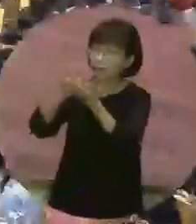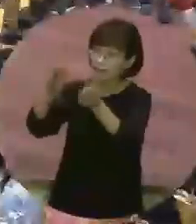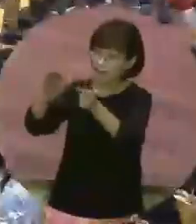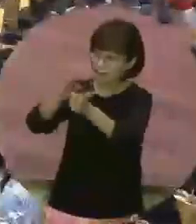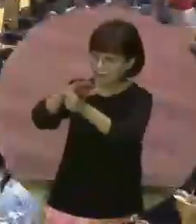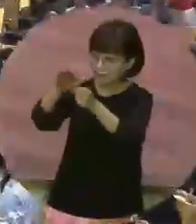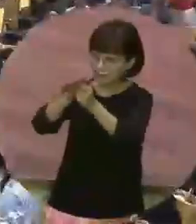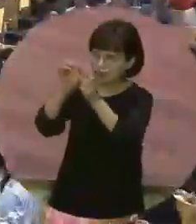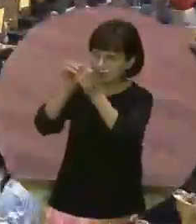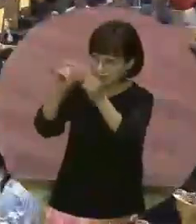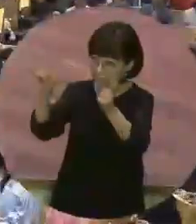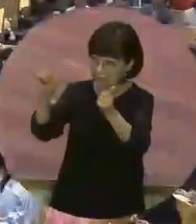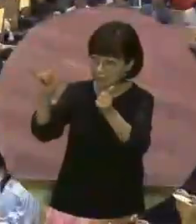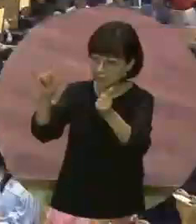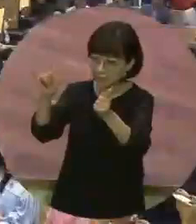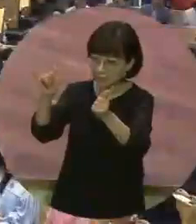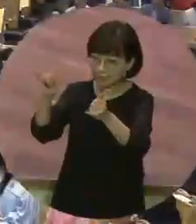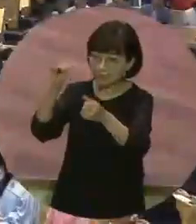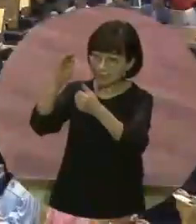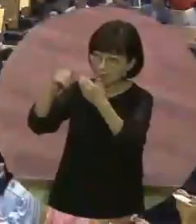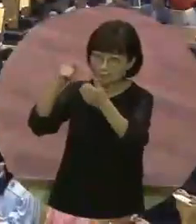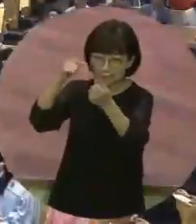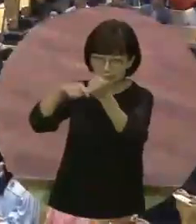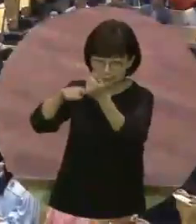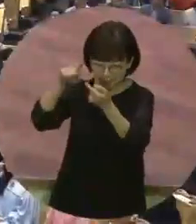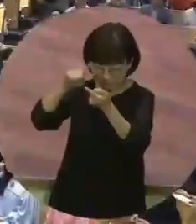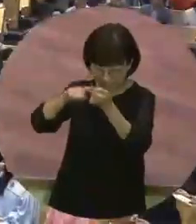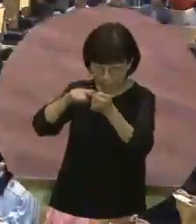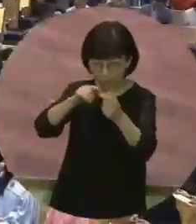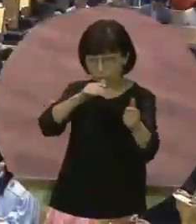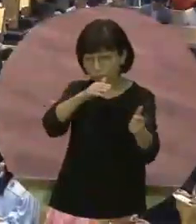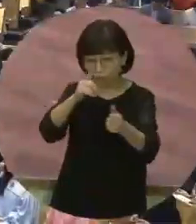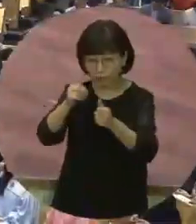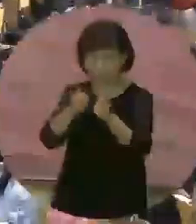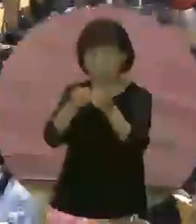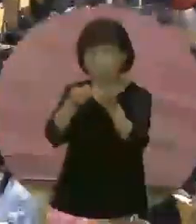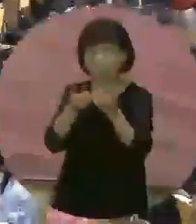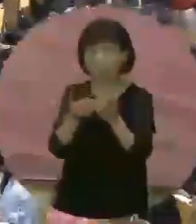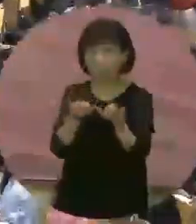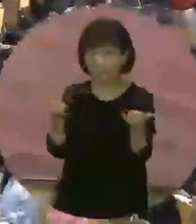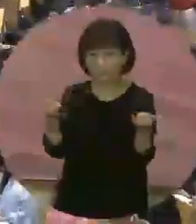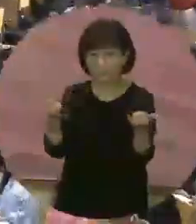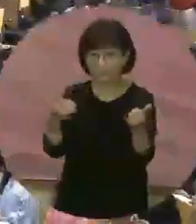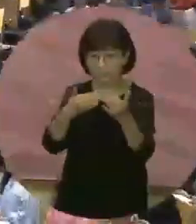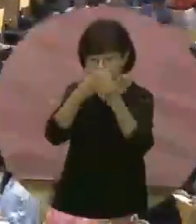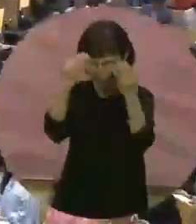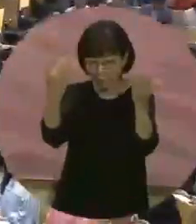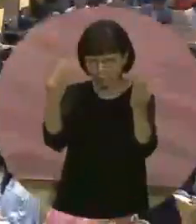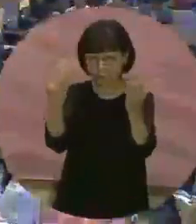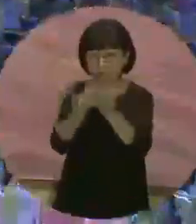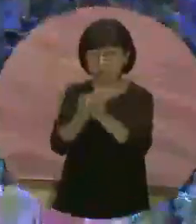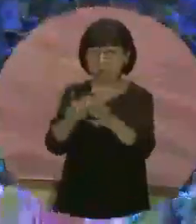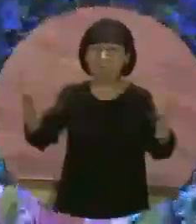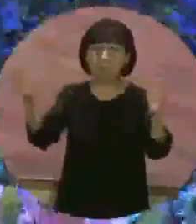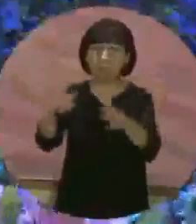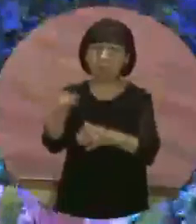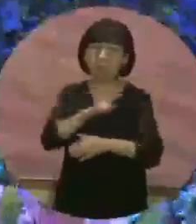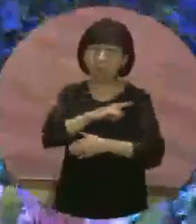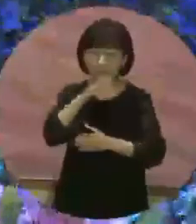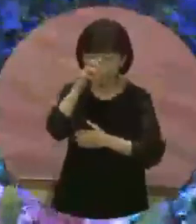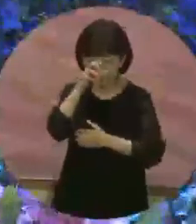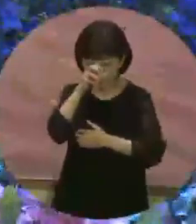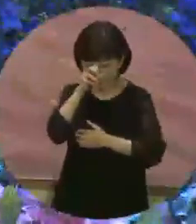곧 그 뜻대로 부르시는 자들은 모든 것을 합력하여 선을 이루느니라. 저는 늘 기도합니다.